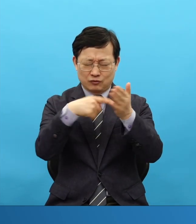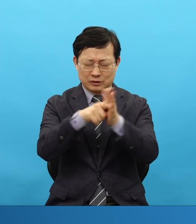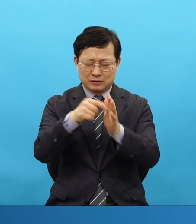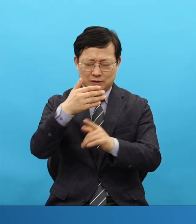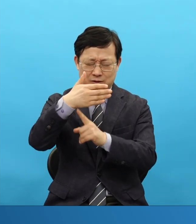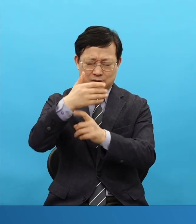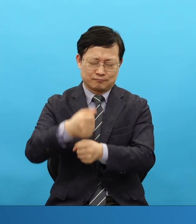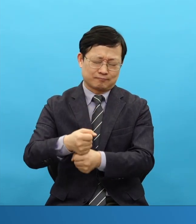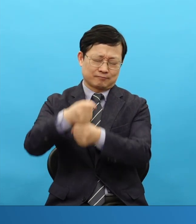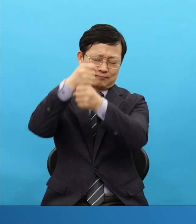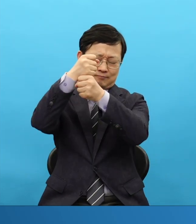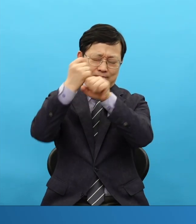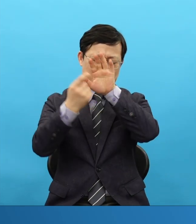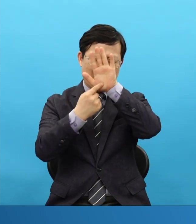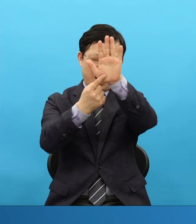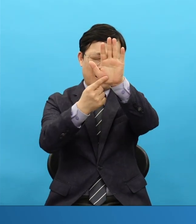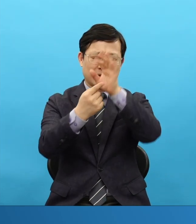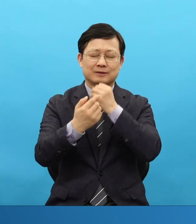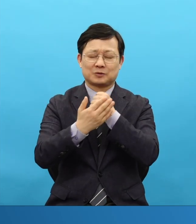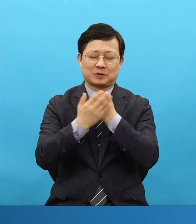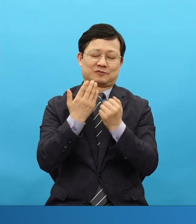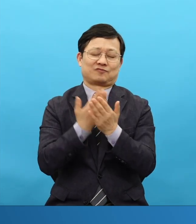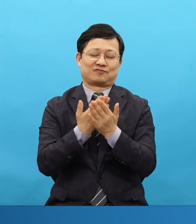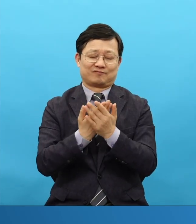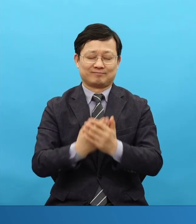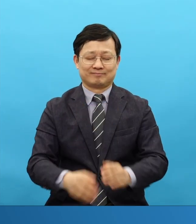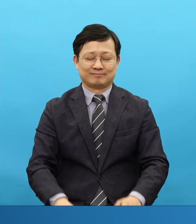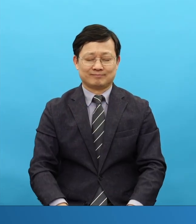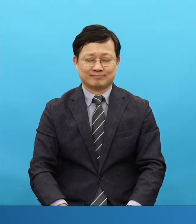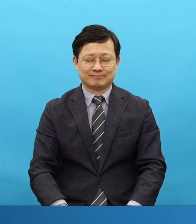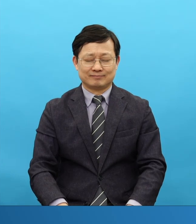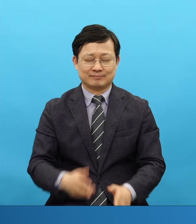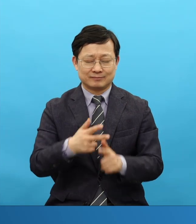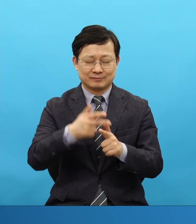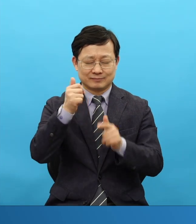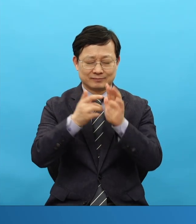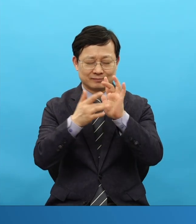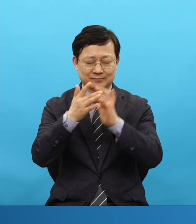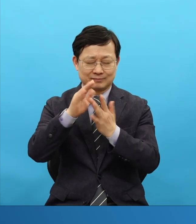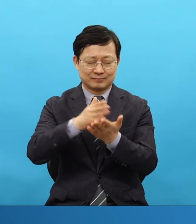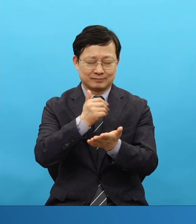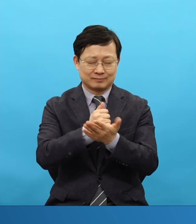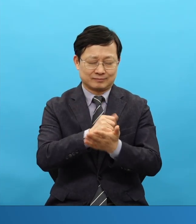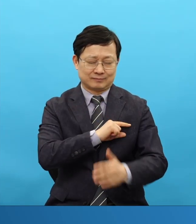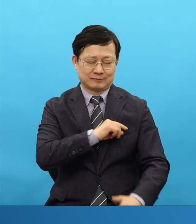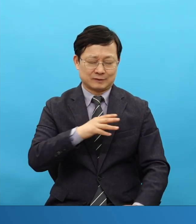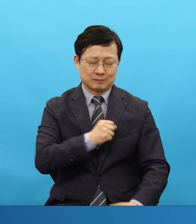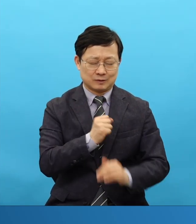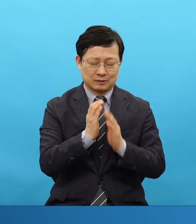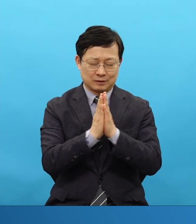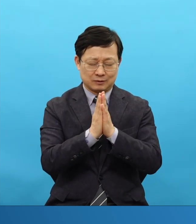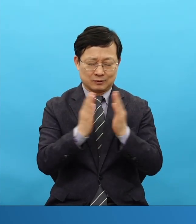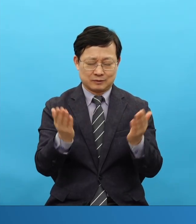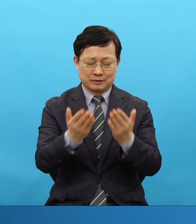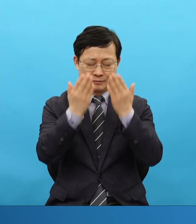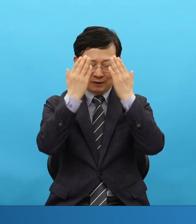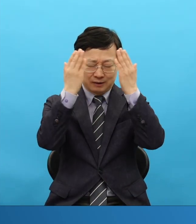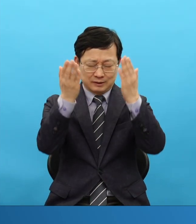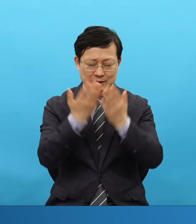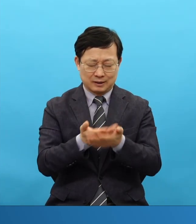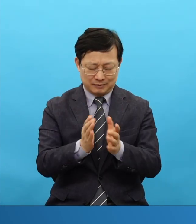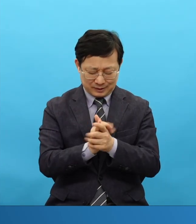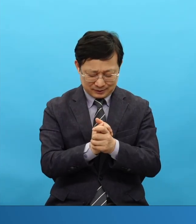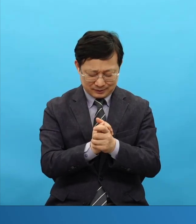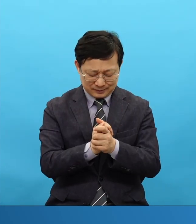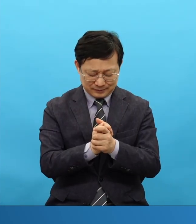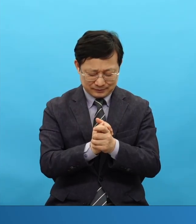역사가 일어나게 하옵소서. 为了万民树立大旗的神的做工能够兴起， 주 예수 그리스도 이름으로 기도하옵나이다. 아멘. 奉主耶